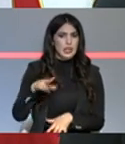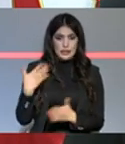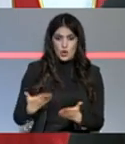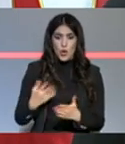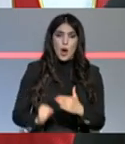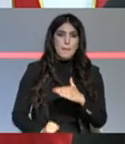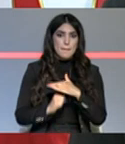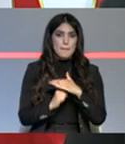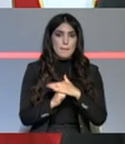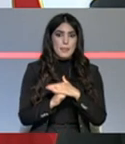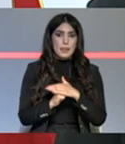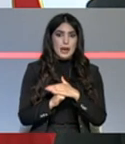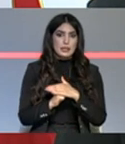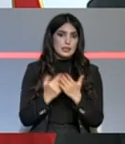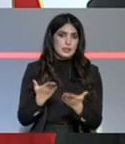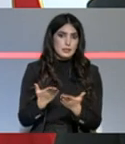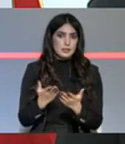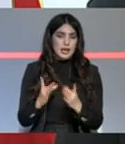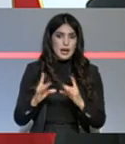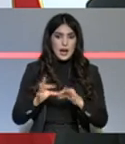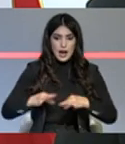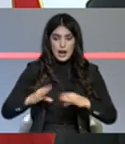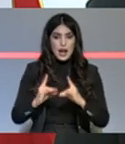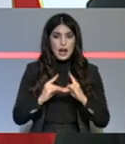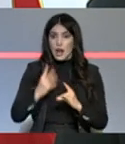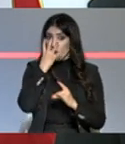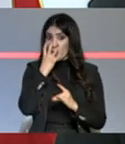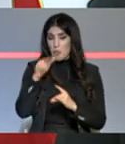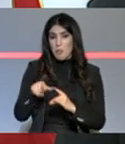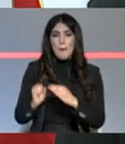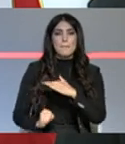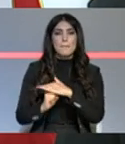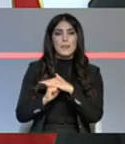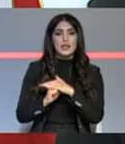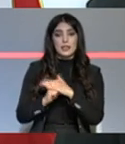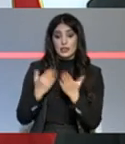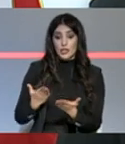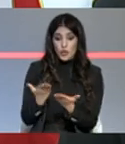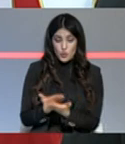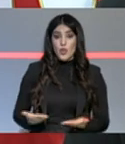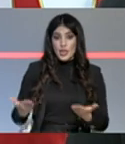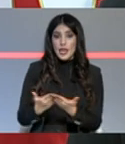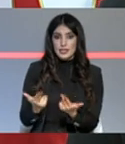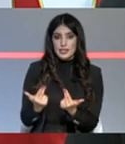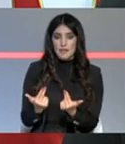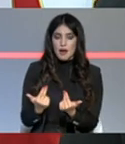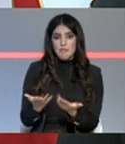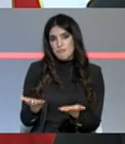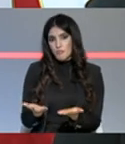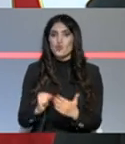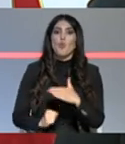طاقه الاستيعاب في اسره الأسرة المجهزة بالأكسجين، يعني احنا في وضعية مريحة نوعا ما، فهمتني؟